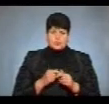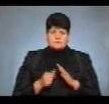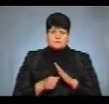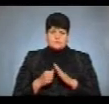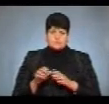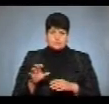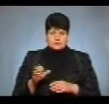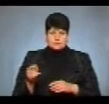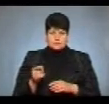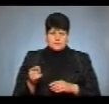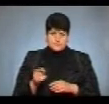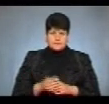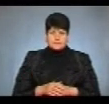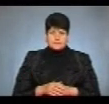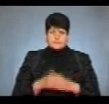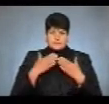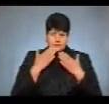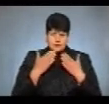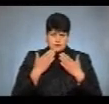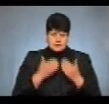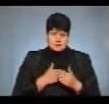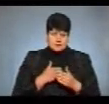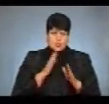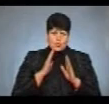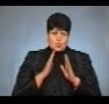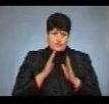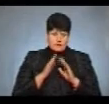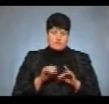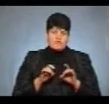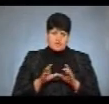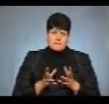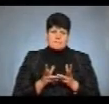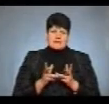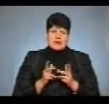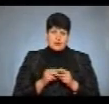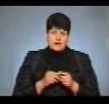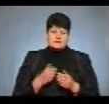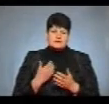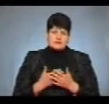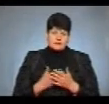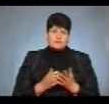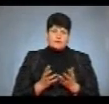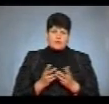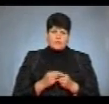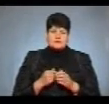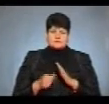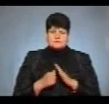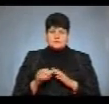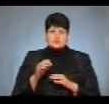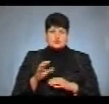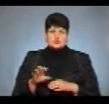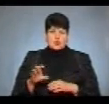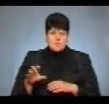безпритульних собак у Тернополі. Прочитали про ініціативу у Фейсбуці, вирішили підрахувати нарешті безпритульних собак. Тому